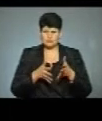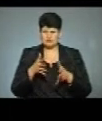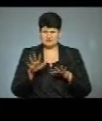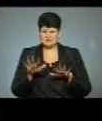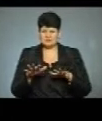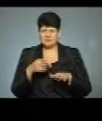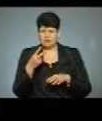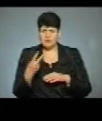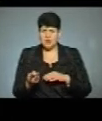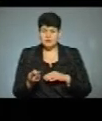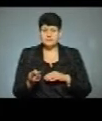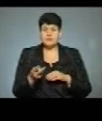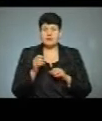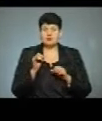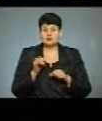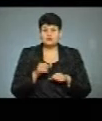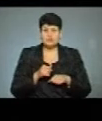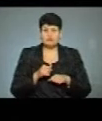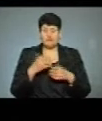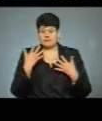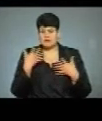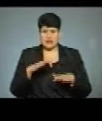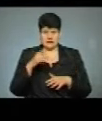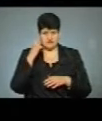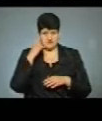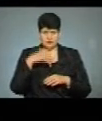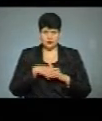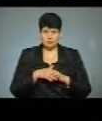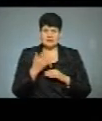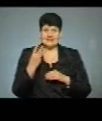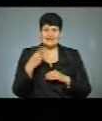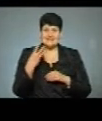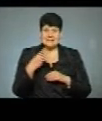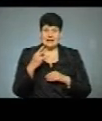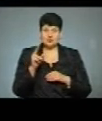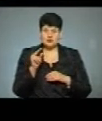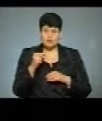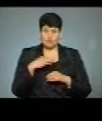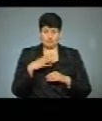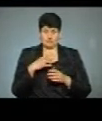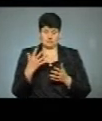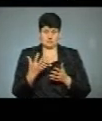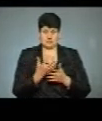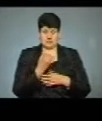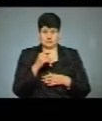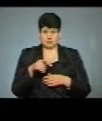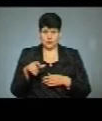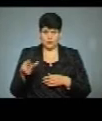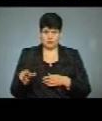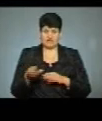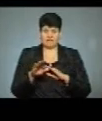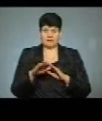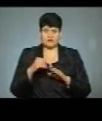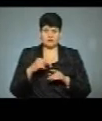і, ймовірніше за все, втратив свідомість, оскільки аж 30-го числа його було виявлено перехожими і, відповідно,